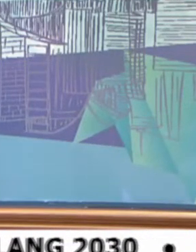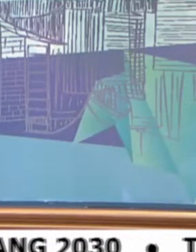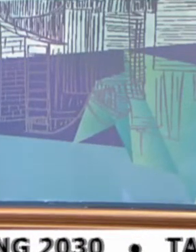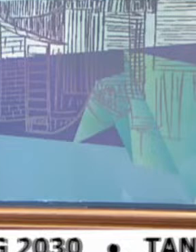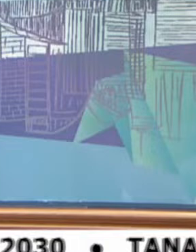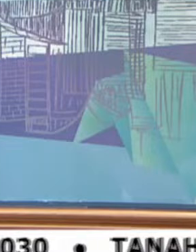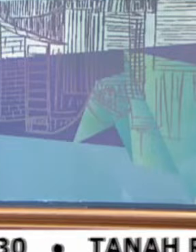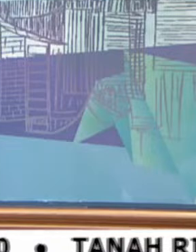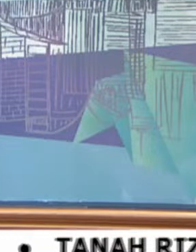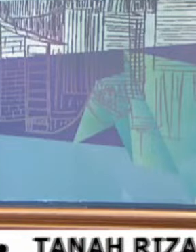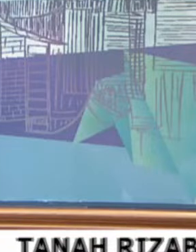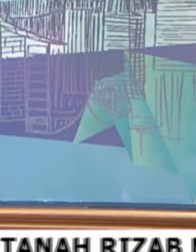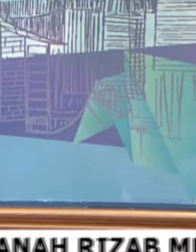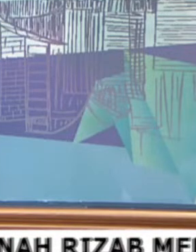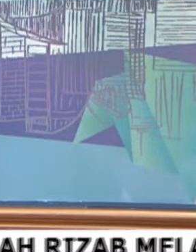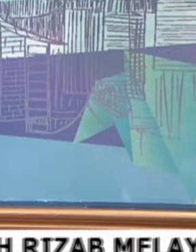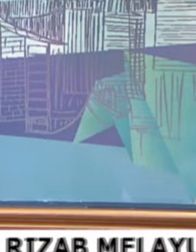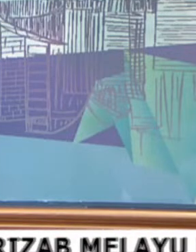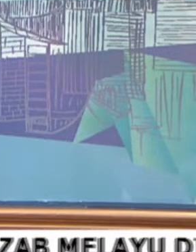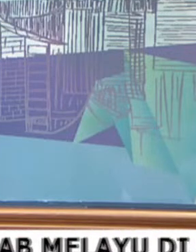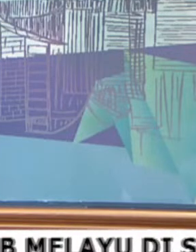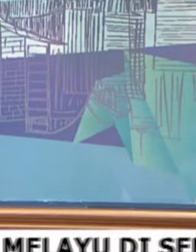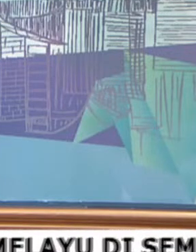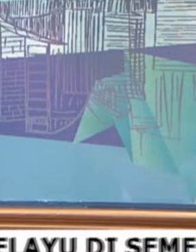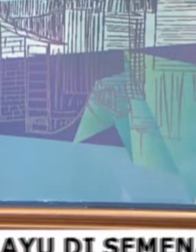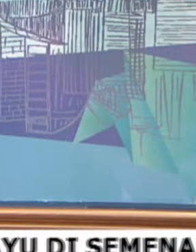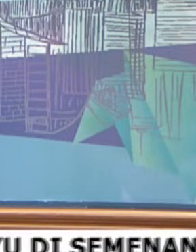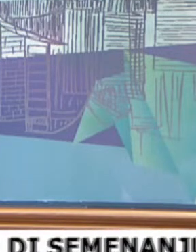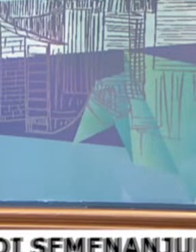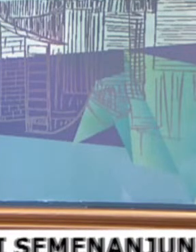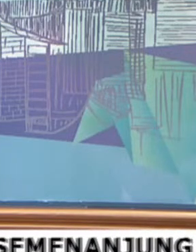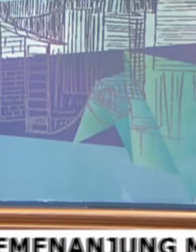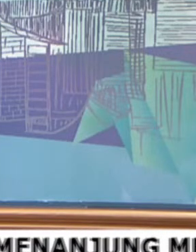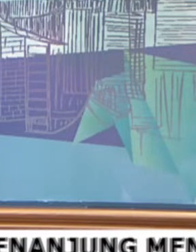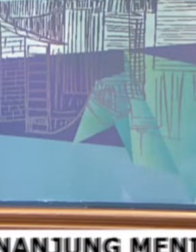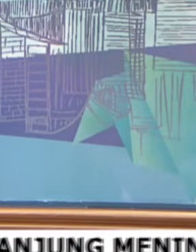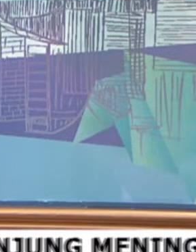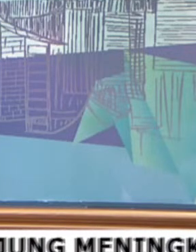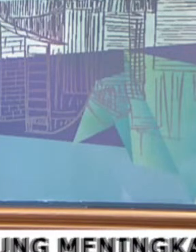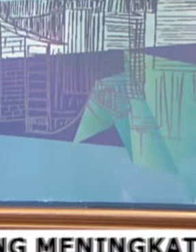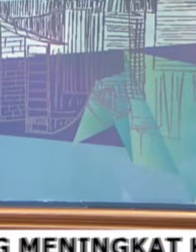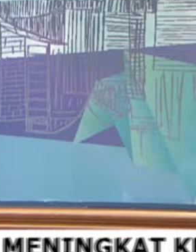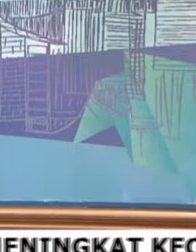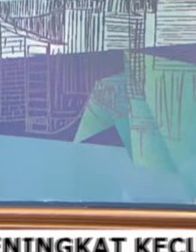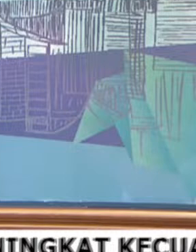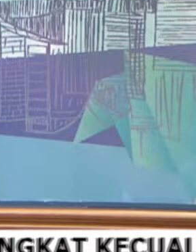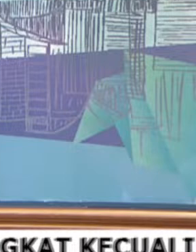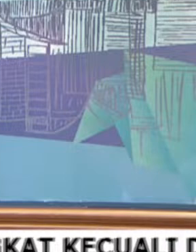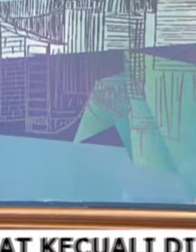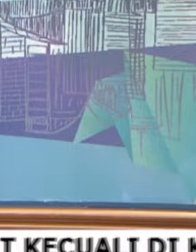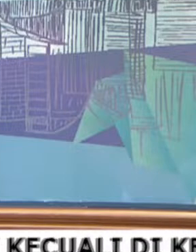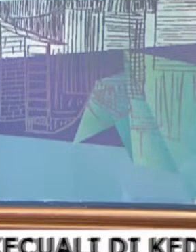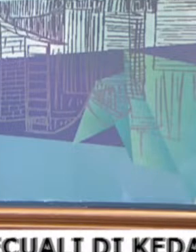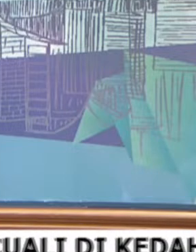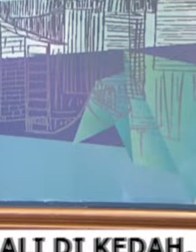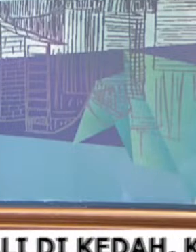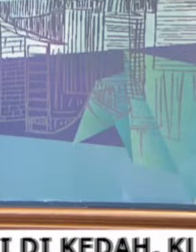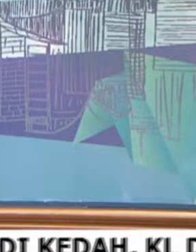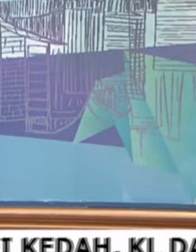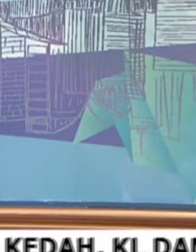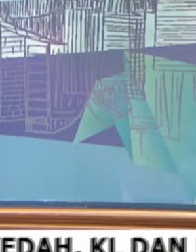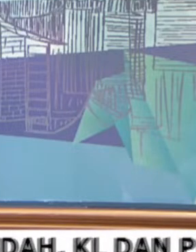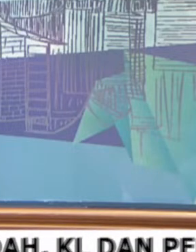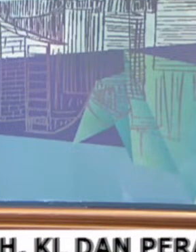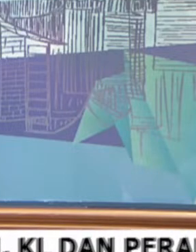pembahasan atas masalah bahwa undang-undang ataupun are you dibacekan kali kedua yang dimaklumkannya